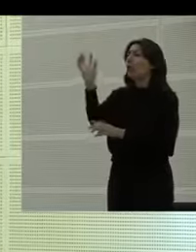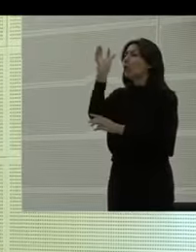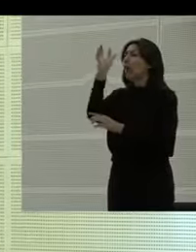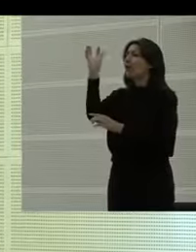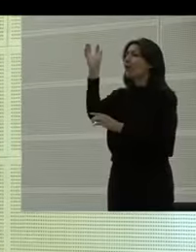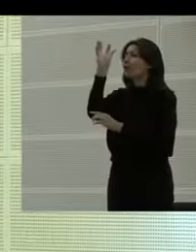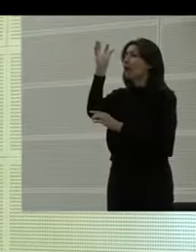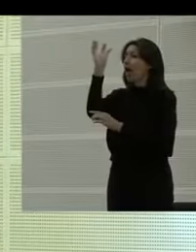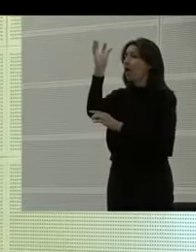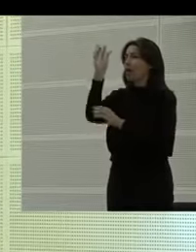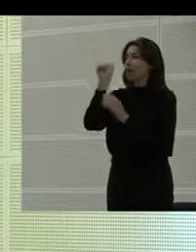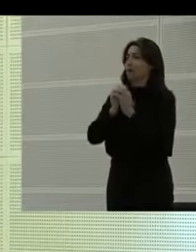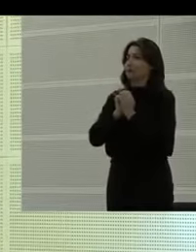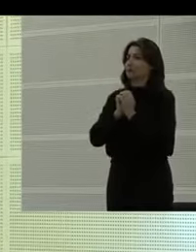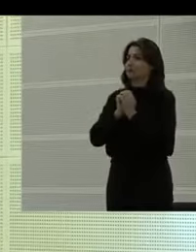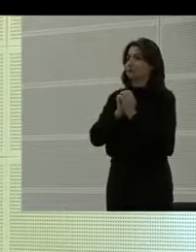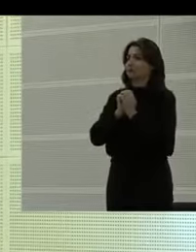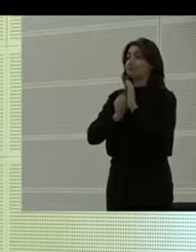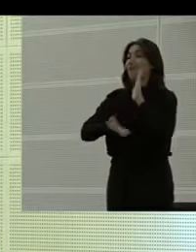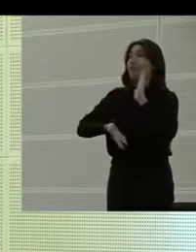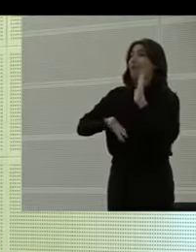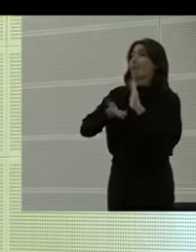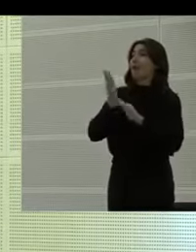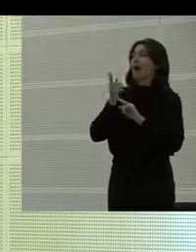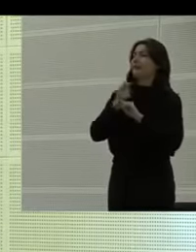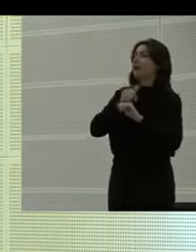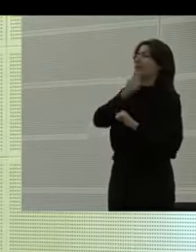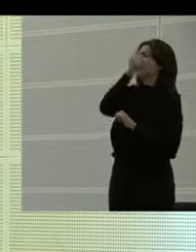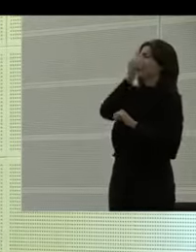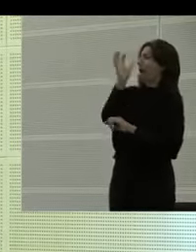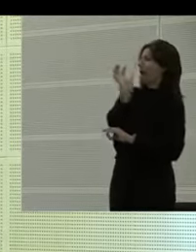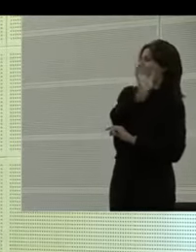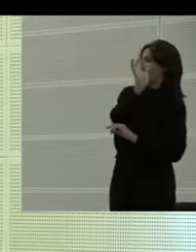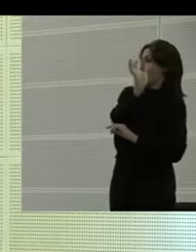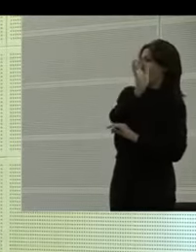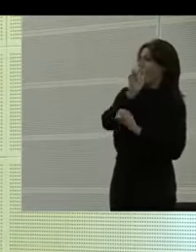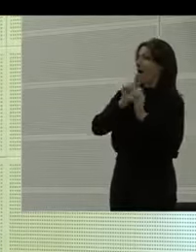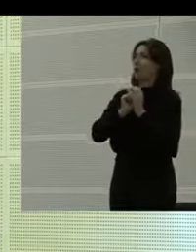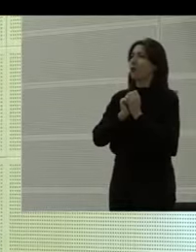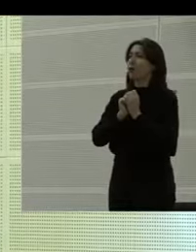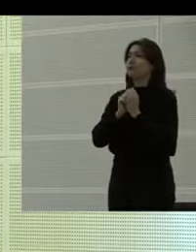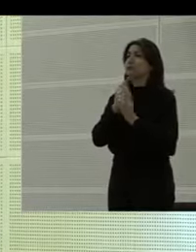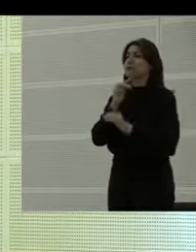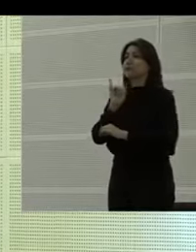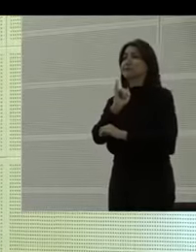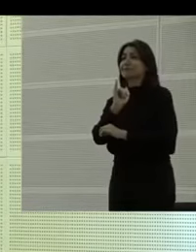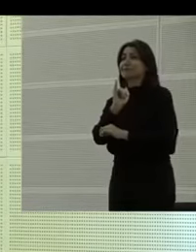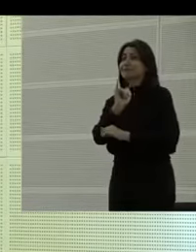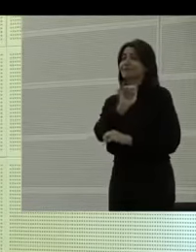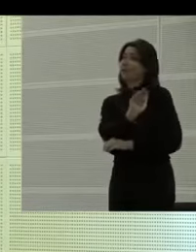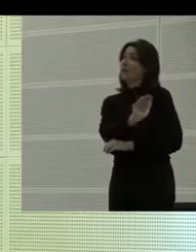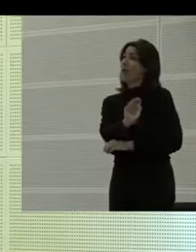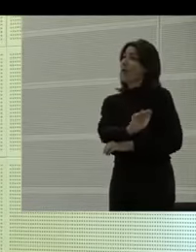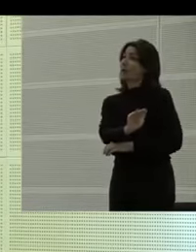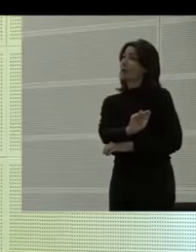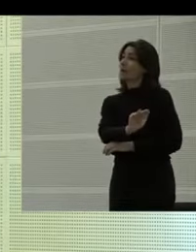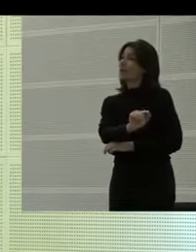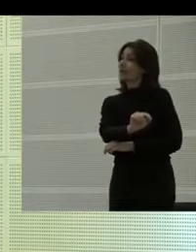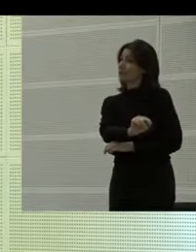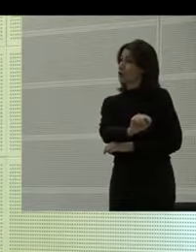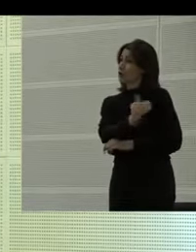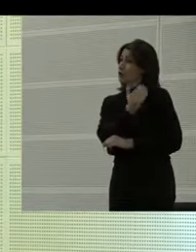fiaba. Partiamo dalla prima fiaba, quella di un bambino